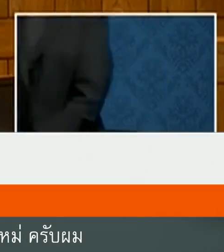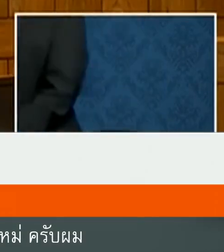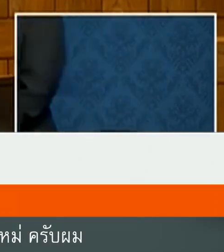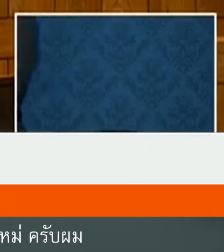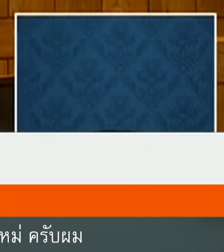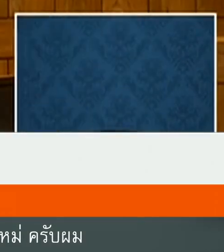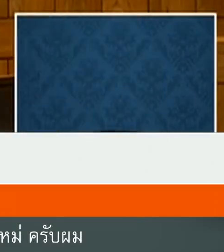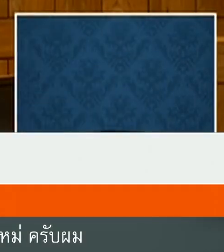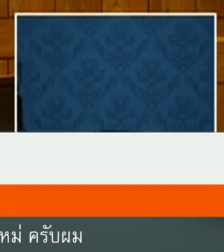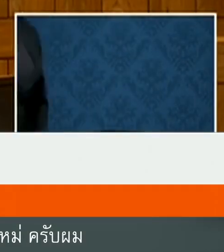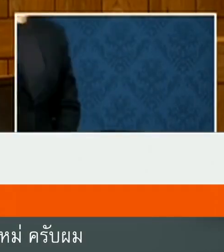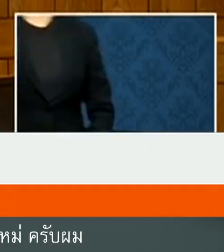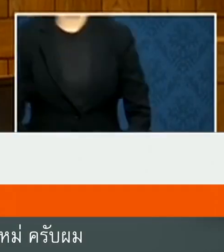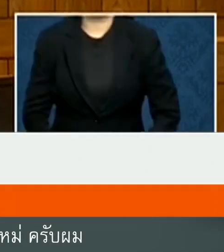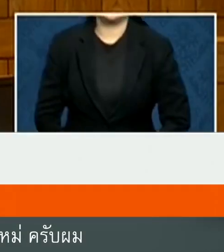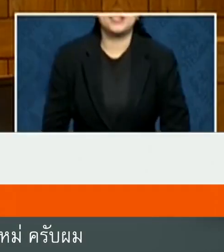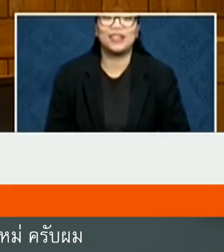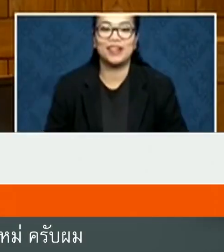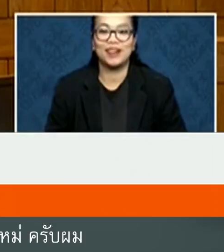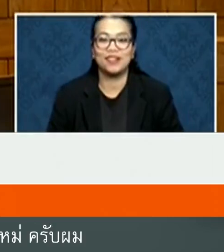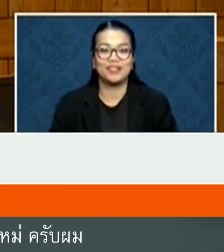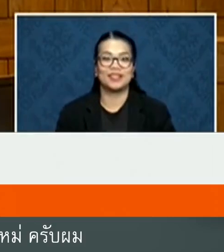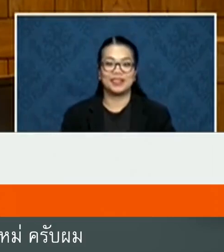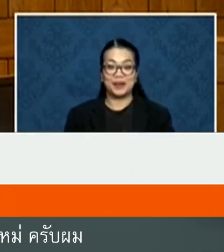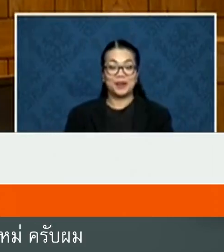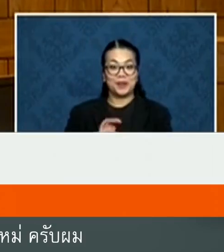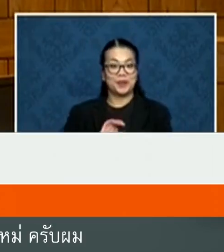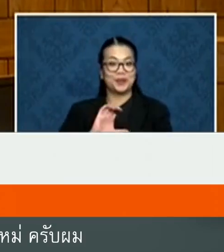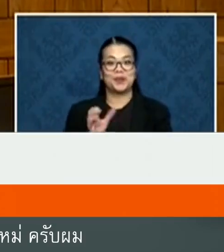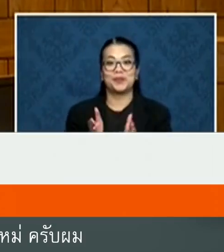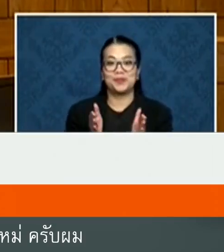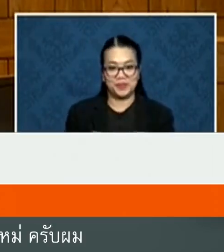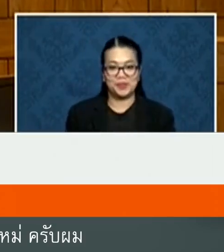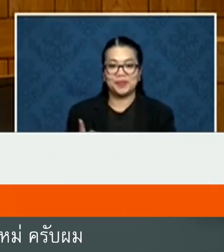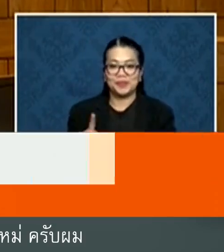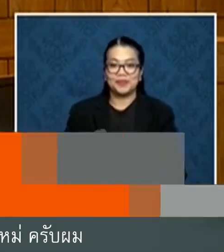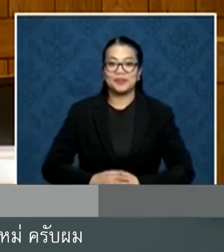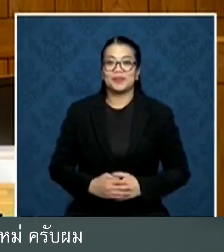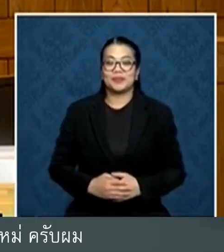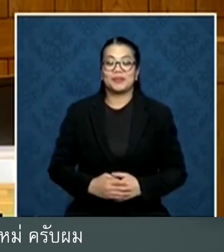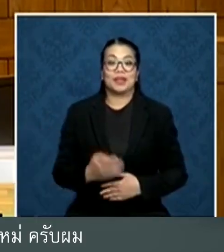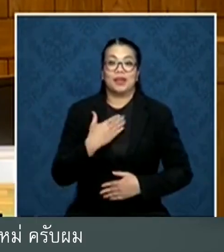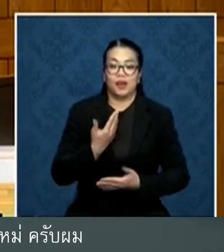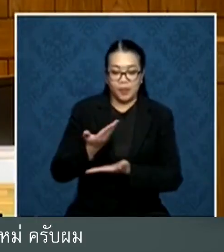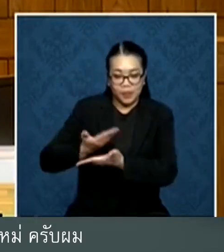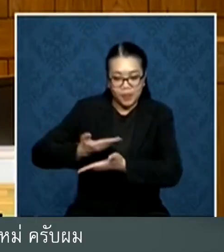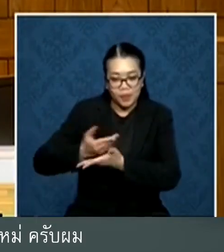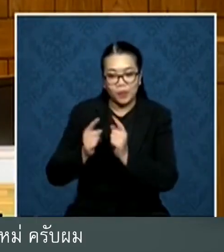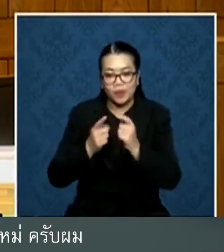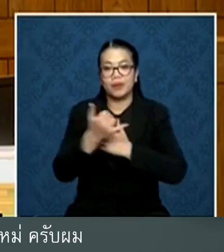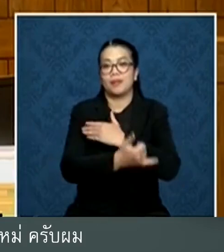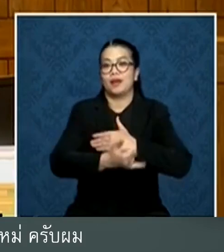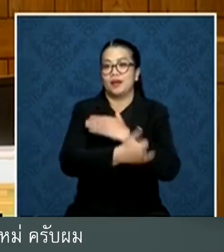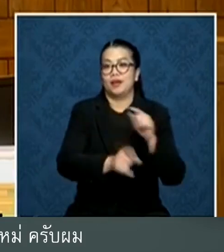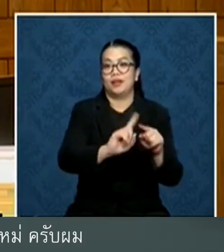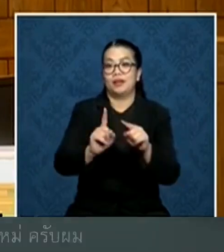มนุษย์ที่ทางท่านสมาชิกผู้ทรงเกียรติได้กรุณา mentionนิดหน่อยมาเนี่ยระหว่างที่ผมไปเจรจามากับหลายๆประเทศ